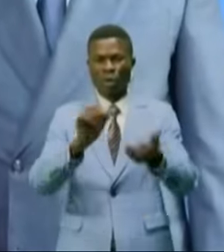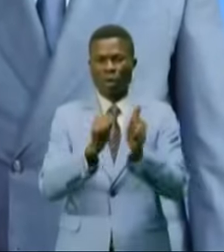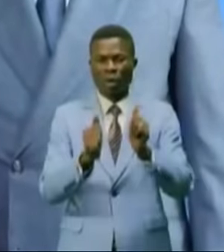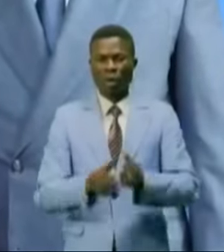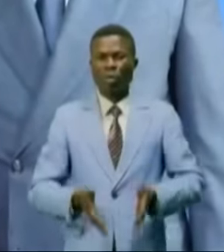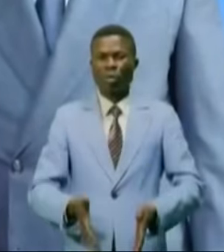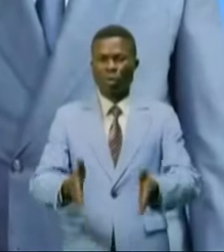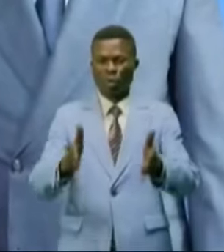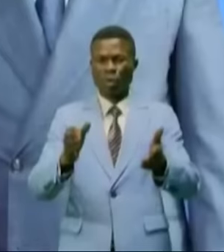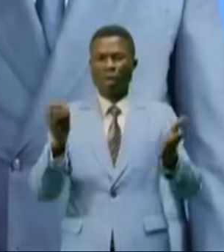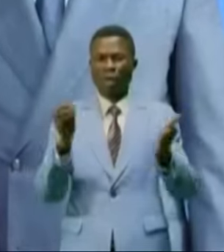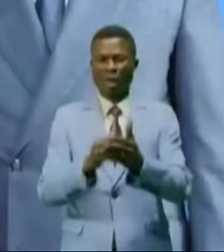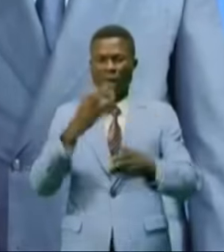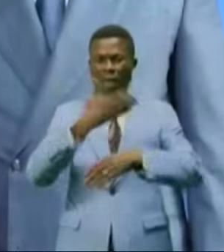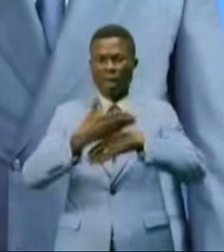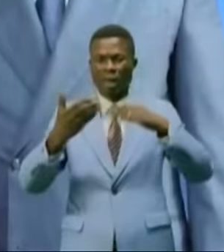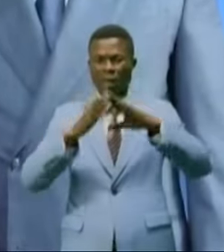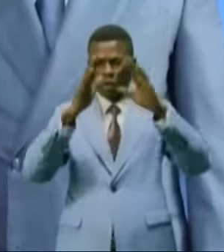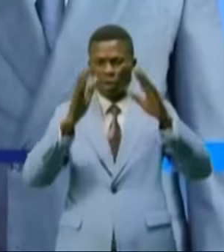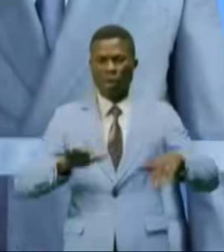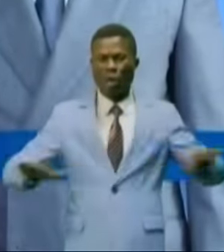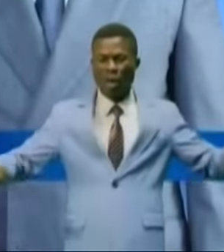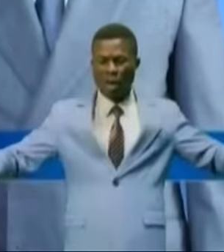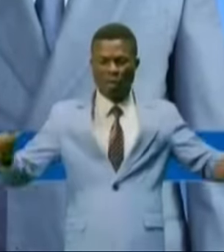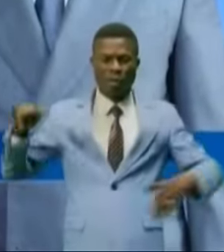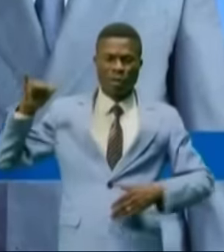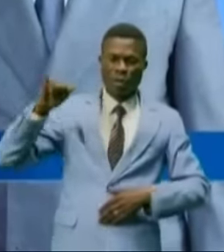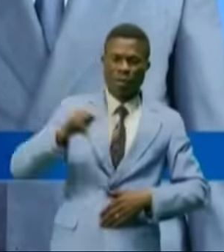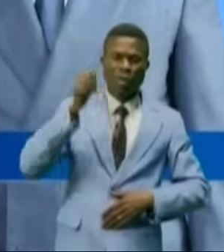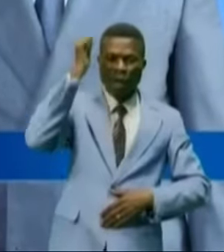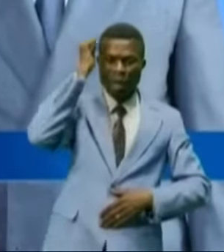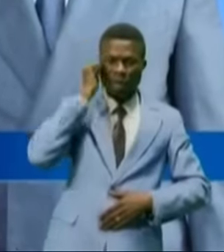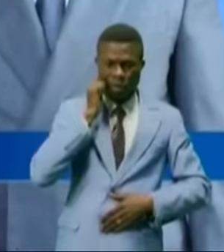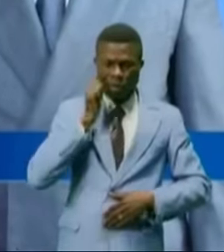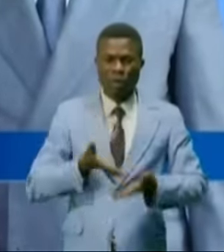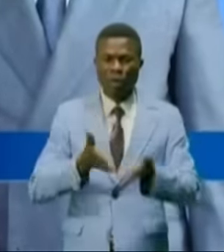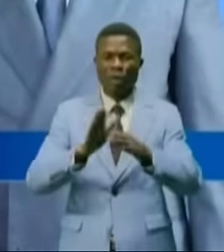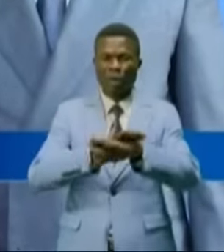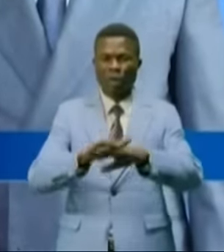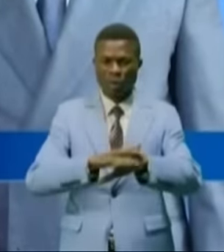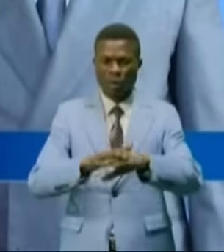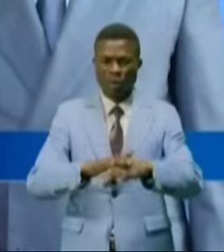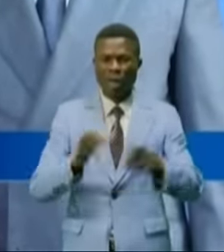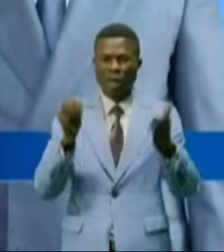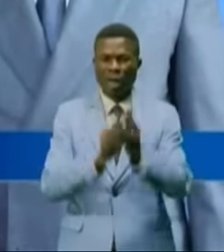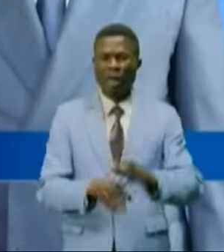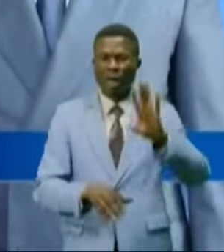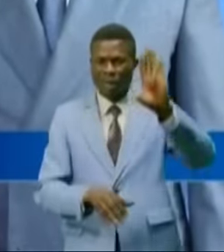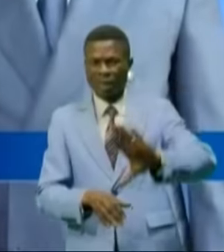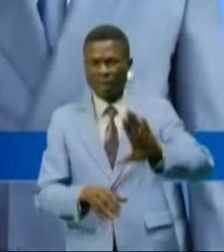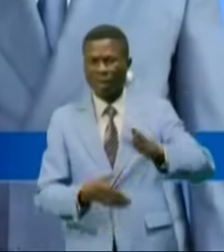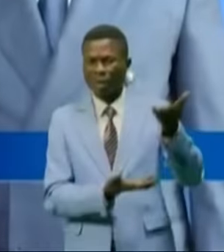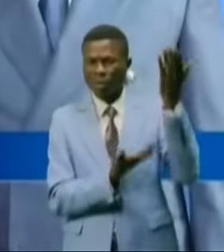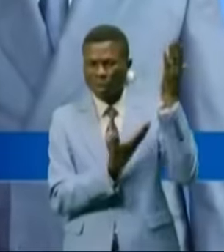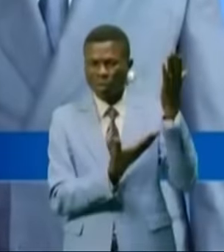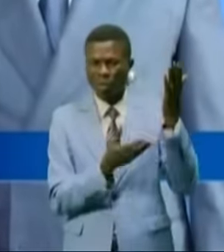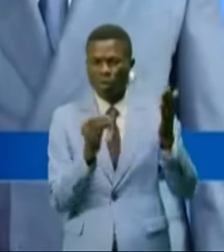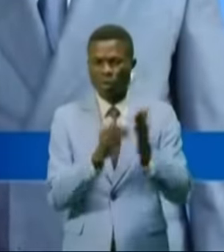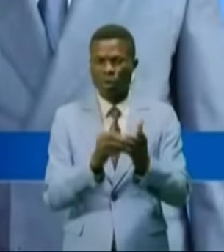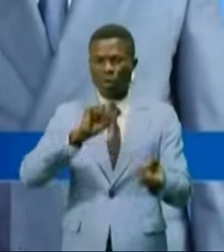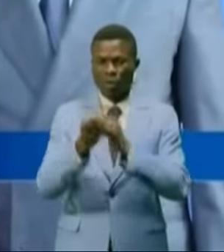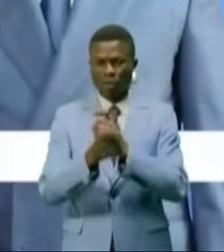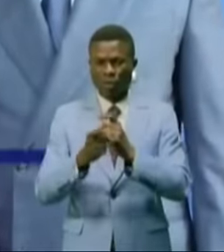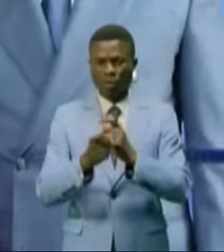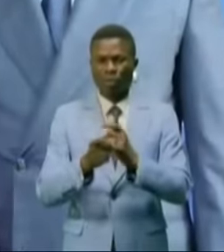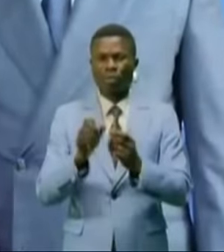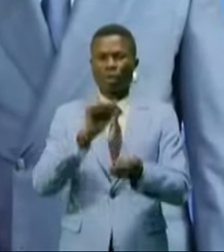routes terrestres, voies fluviales, voies aériennes, chemins de fer, nécessité aussi d'améliorer